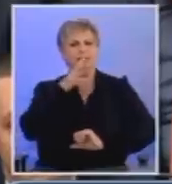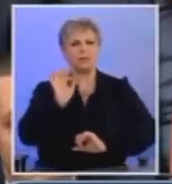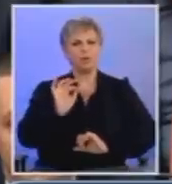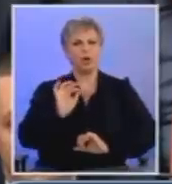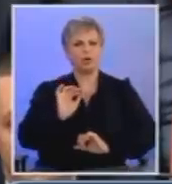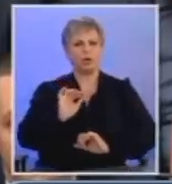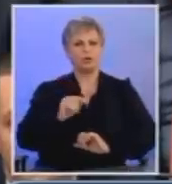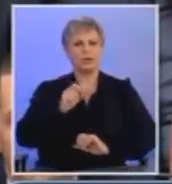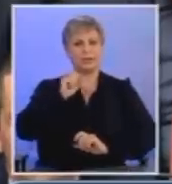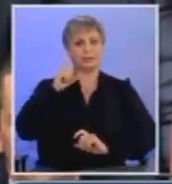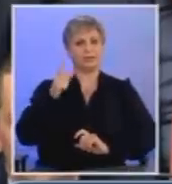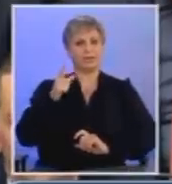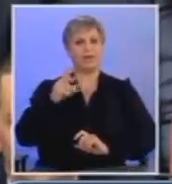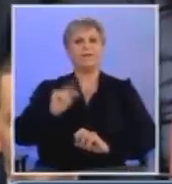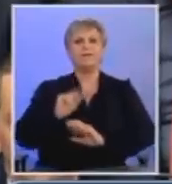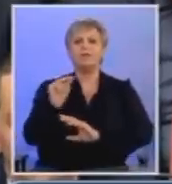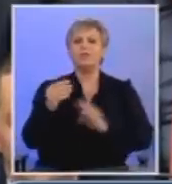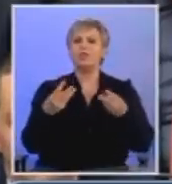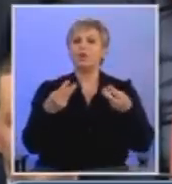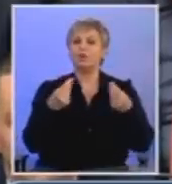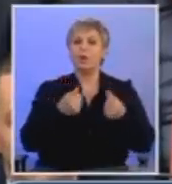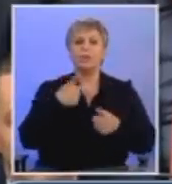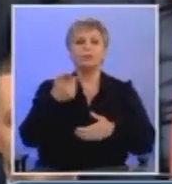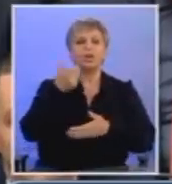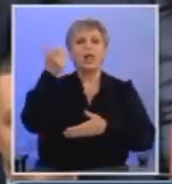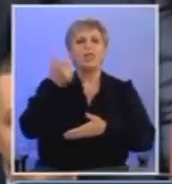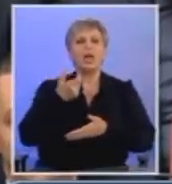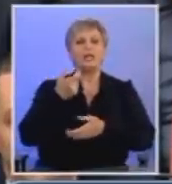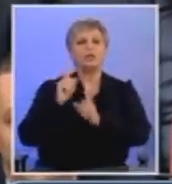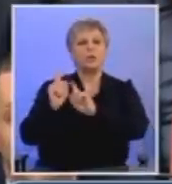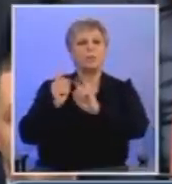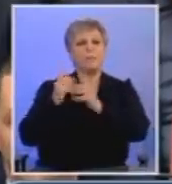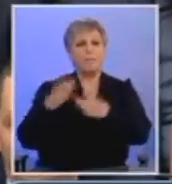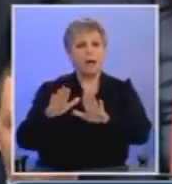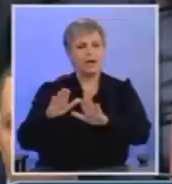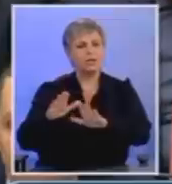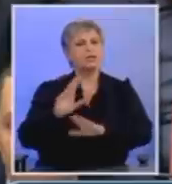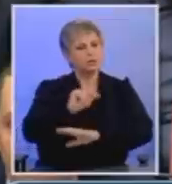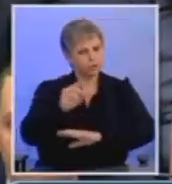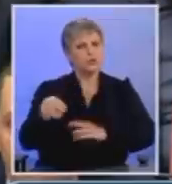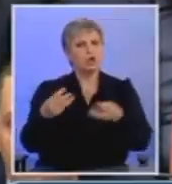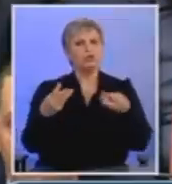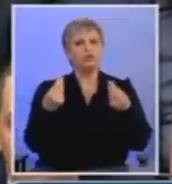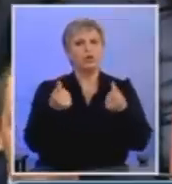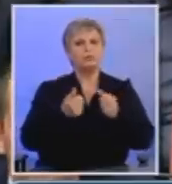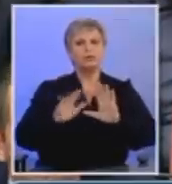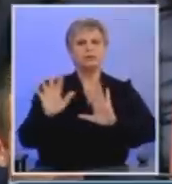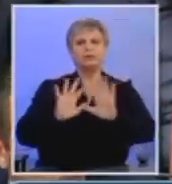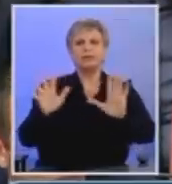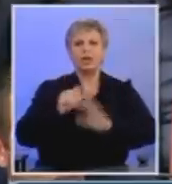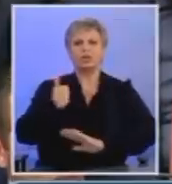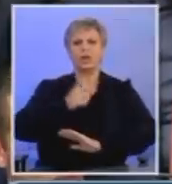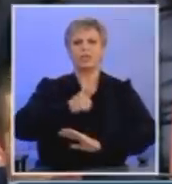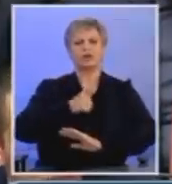δανειστές, συμφωνήσατε και με τους καναλάρκες? Γιατί έτσι είχε εξαγγελθεί, είχε γραφεί